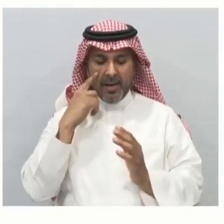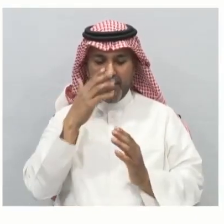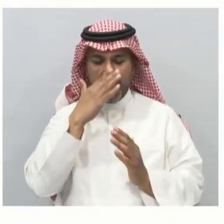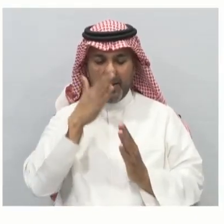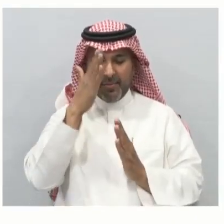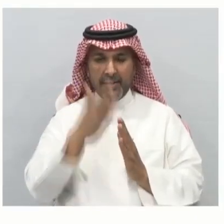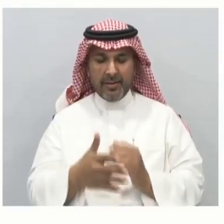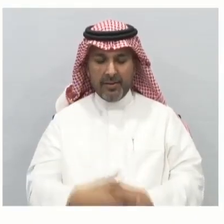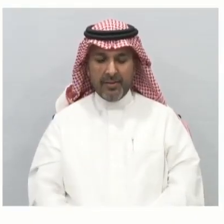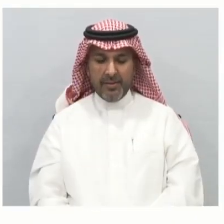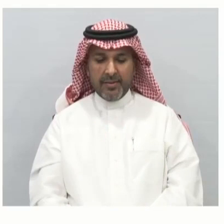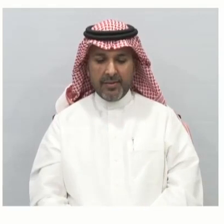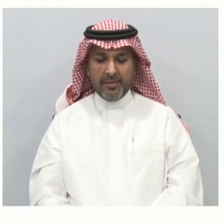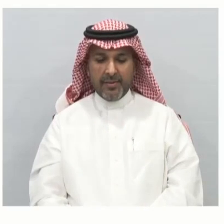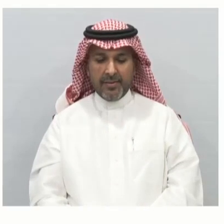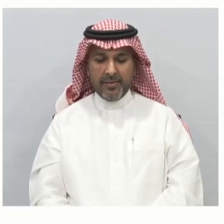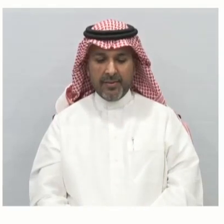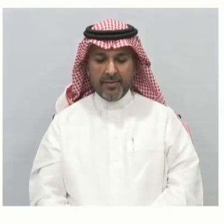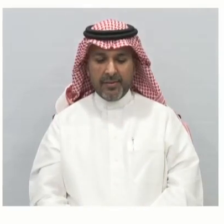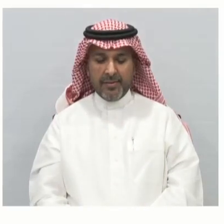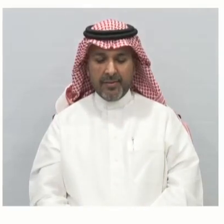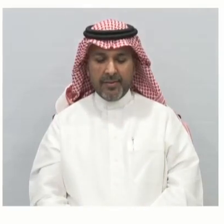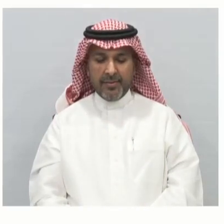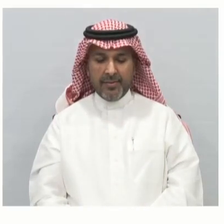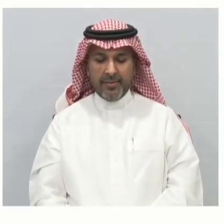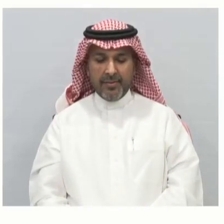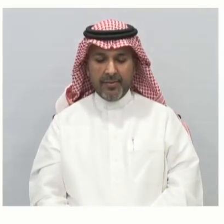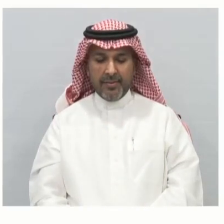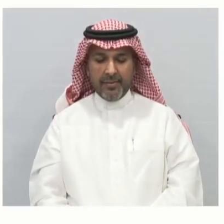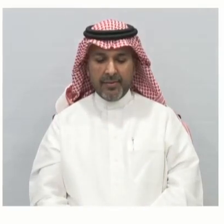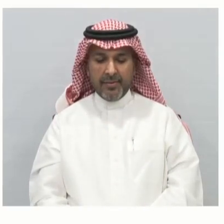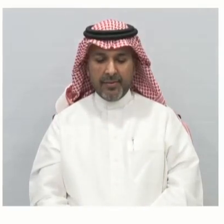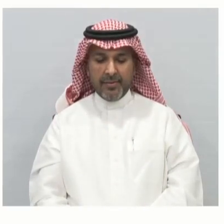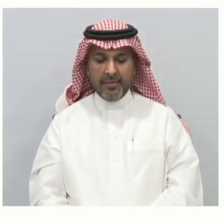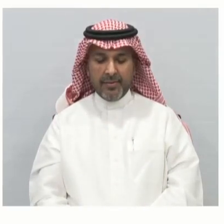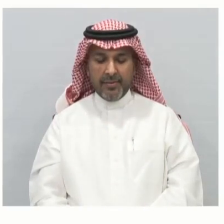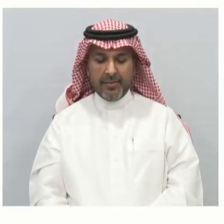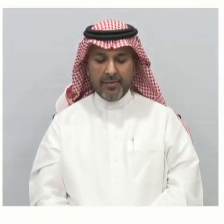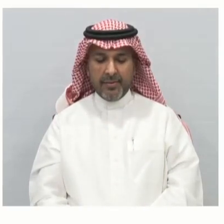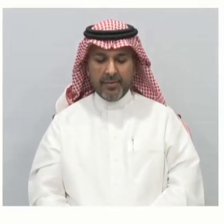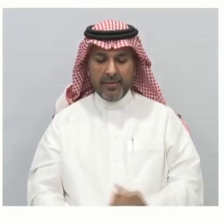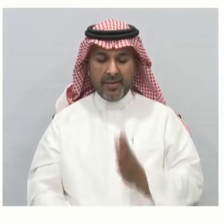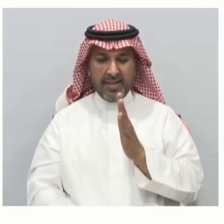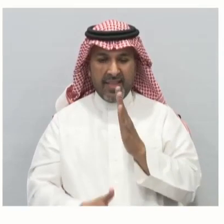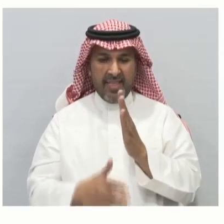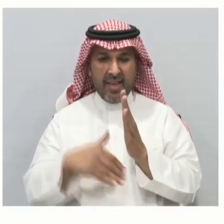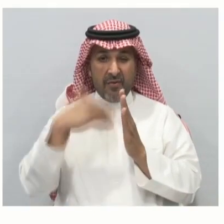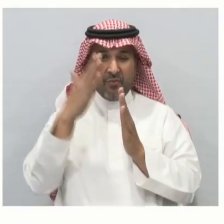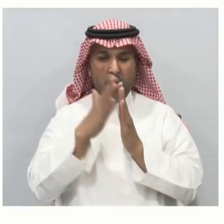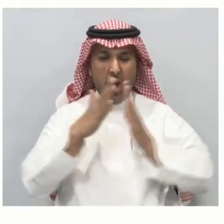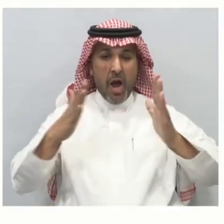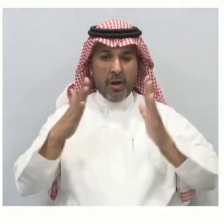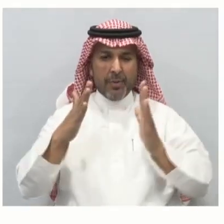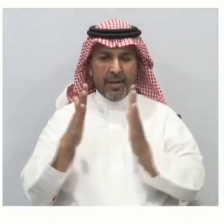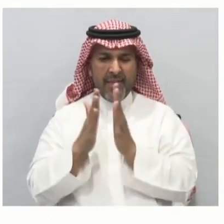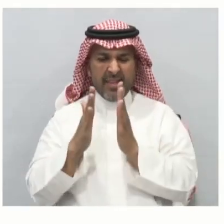استخدمت لاحظ الان راح يوضح انه اكثر لو استمرينا يكون بالشكل هذا اذا الشكل خمسه على